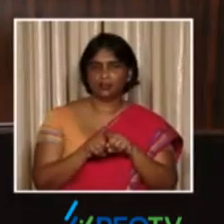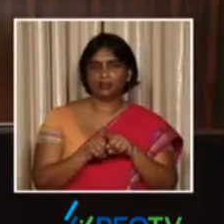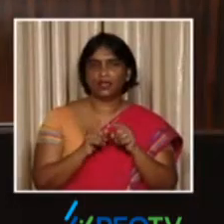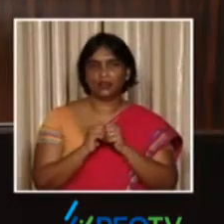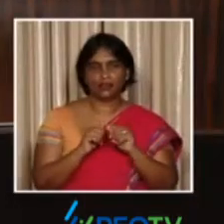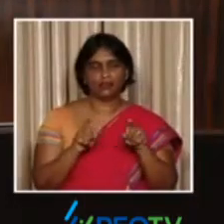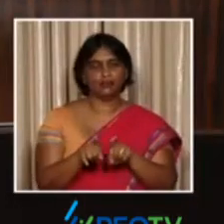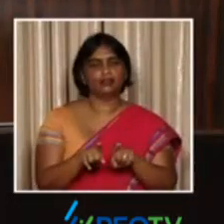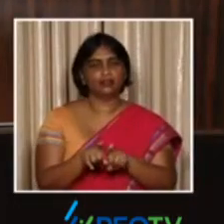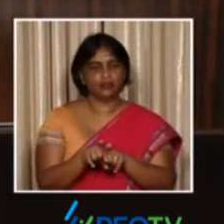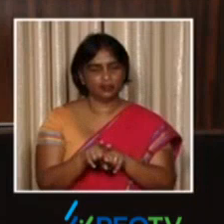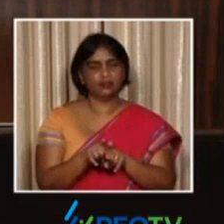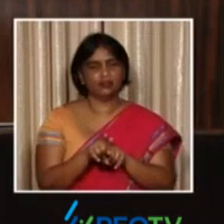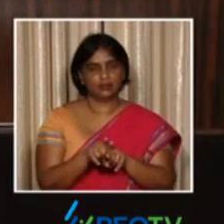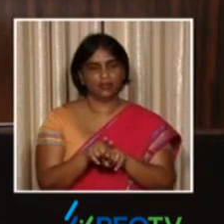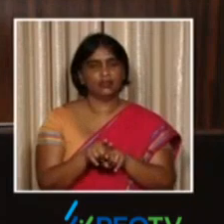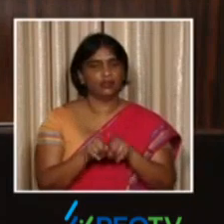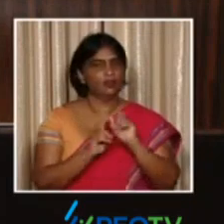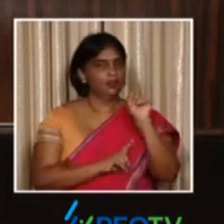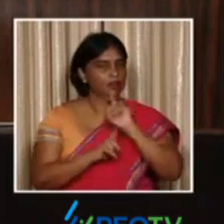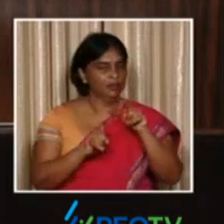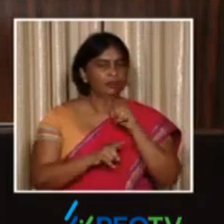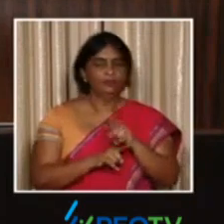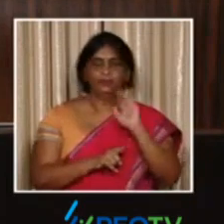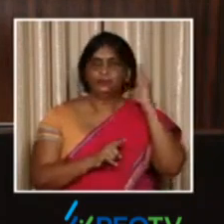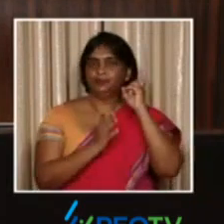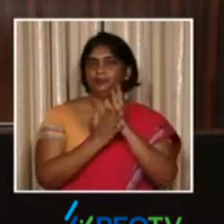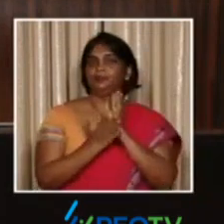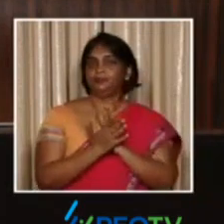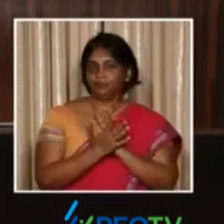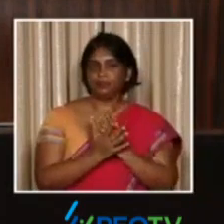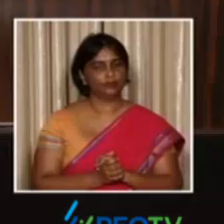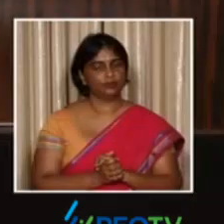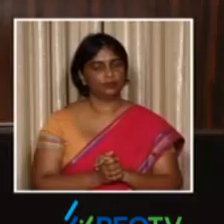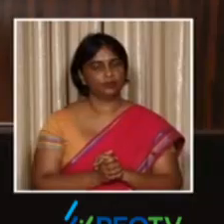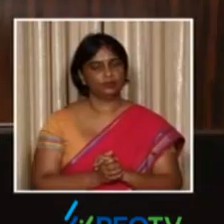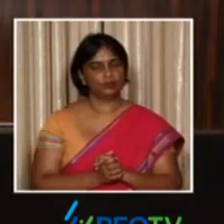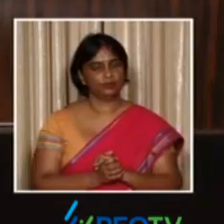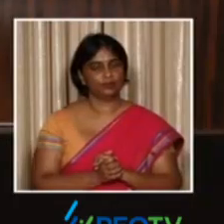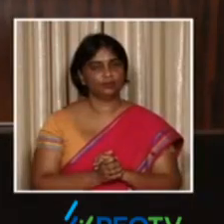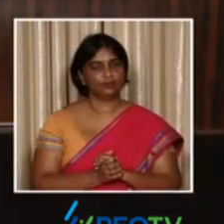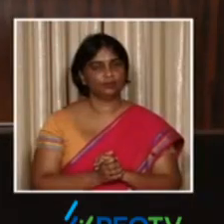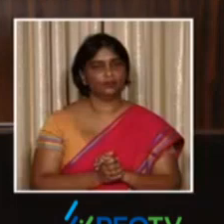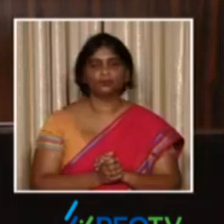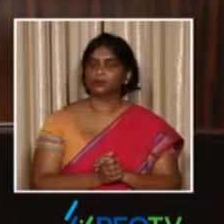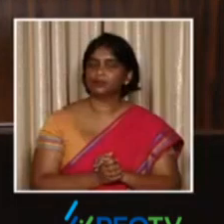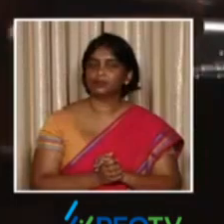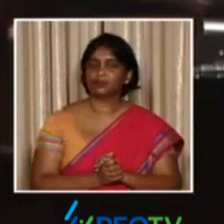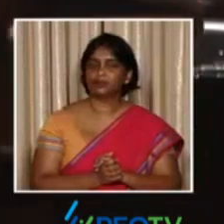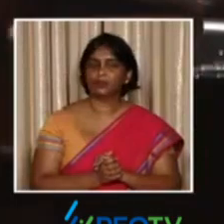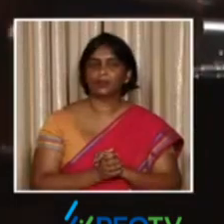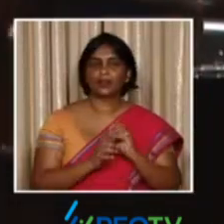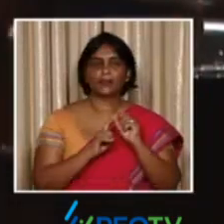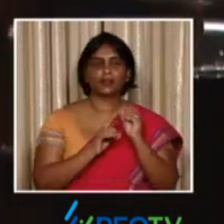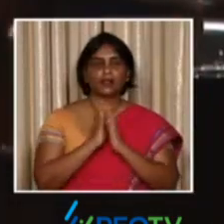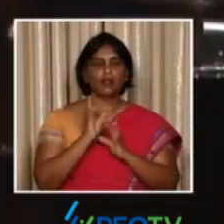චෝදනා විමර්ශනය කිරීම සඳහා වන පාර්ලිමේන්තු විශේෂ කාර්යක සභාවන යෝජනාව මම ඉදිරිපත් කරමි. අපේ ප්‍රදීප් පුදුගල